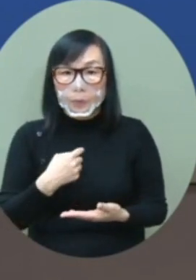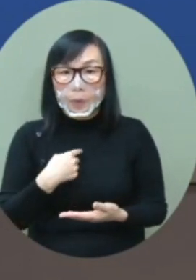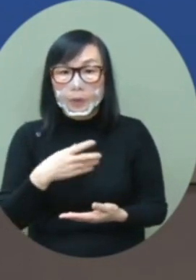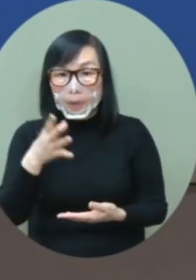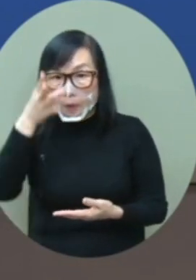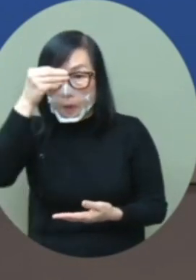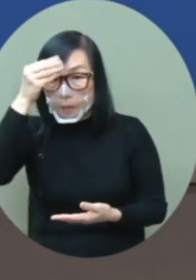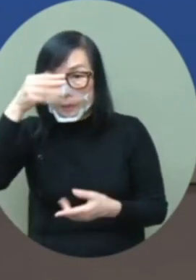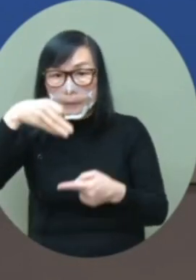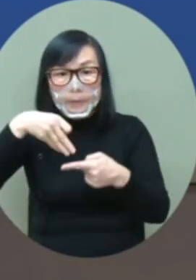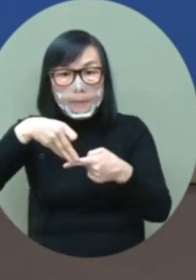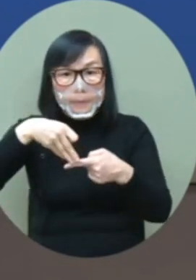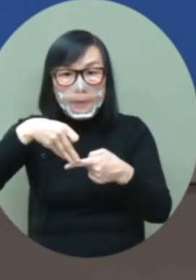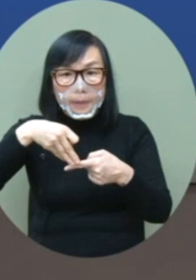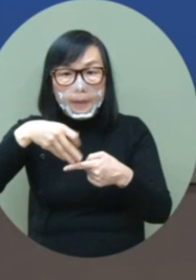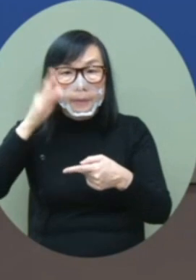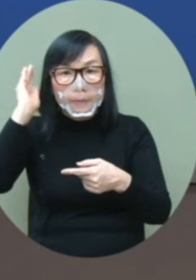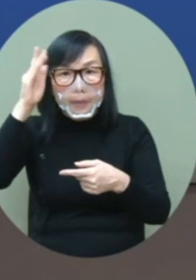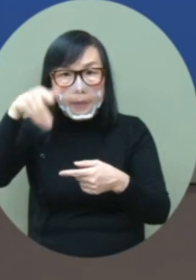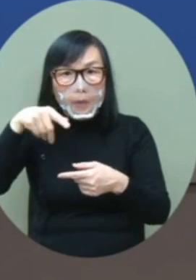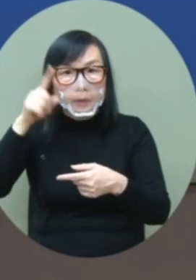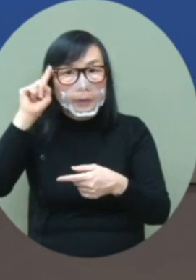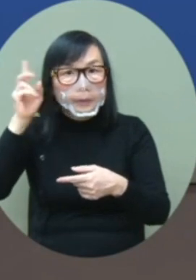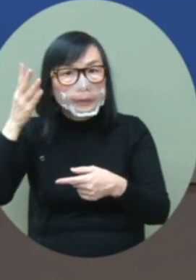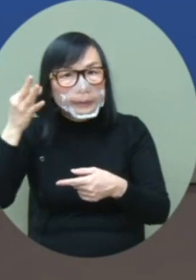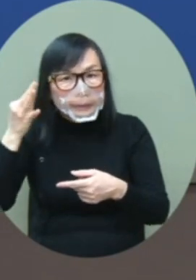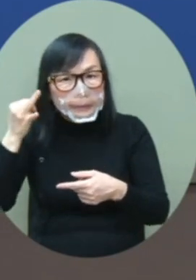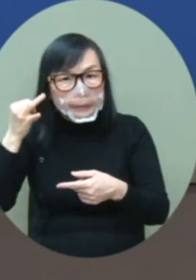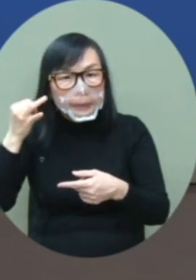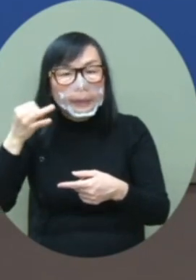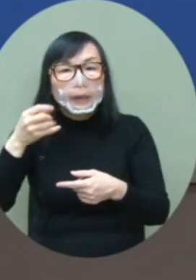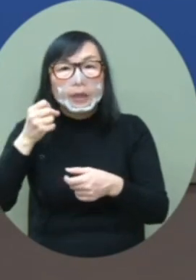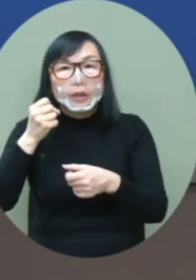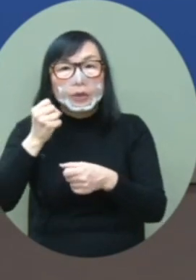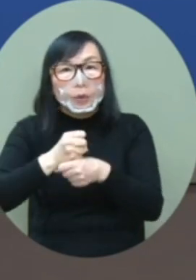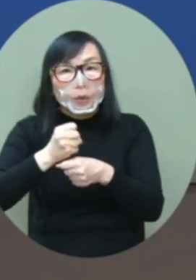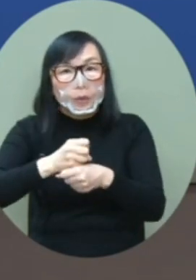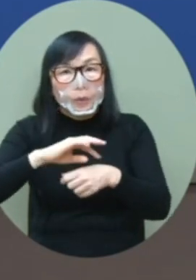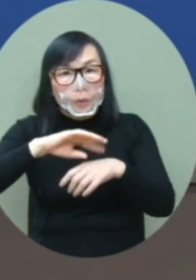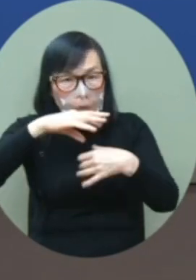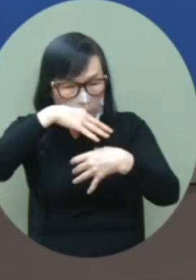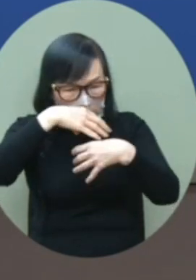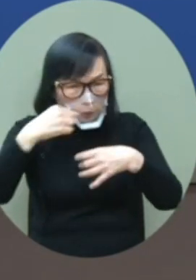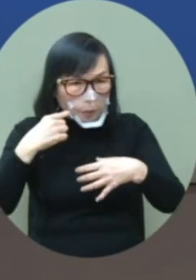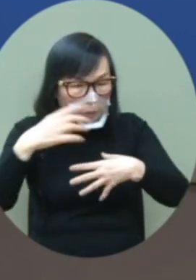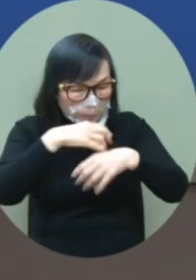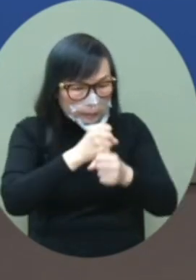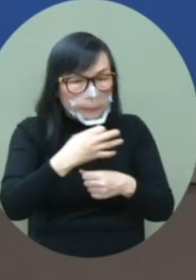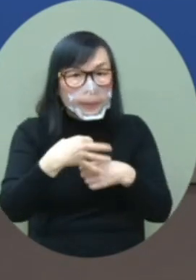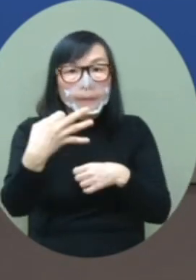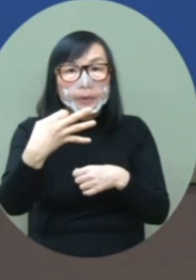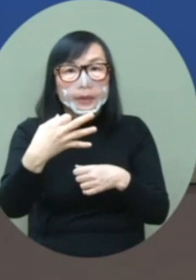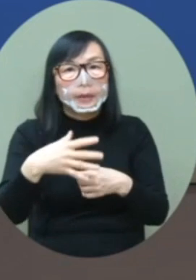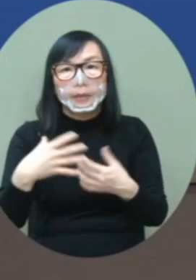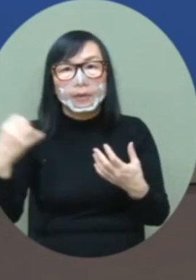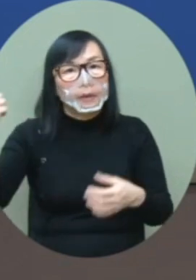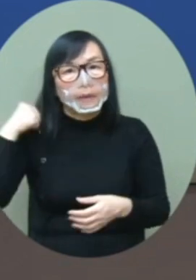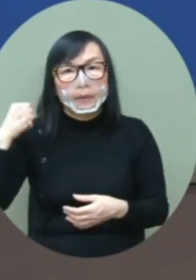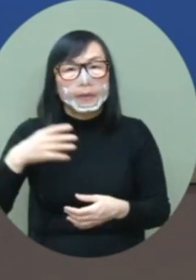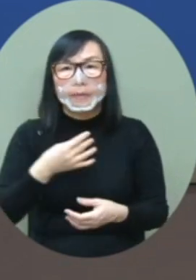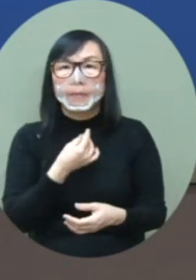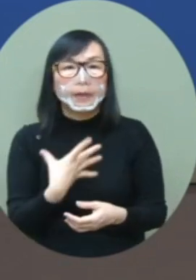習深圳立刻在未來這幾天做三次的全民強檢，恐怕都未到這個能力的水